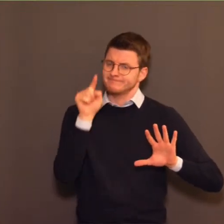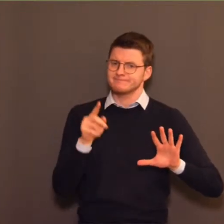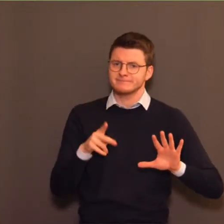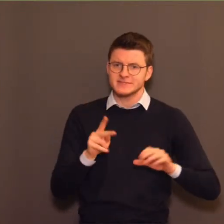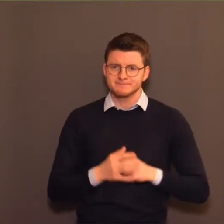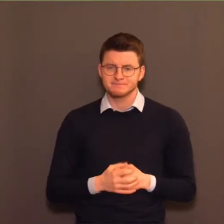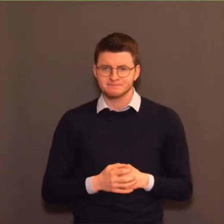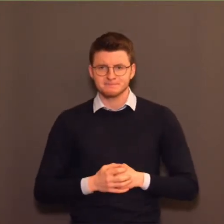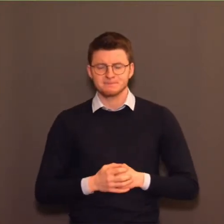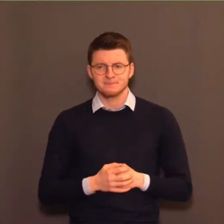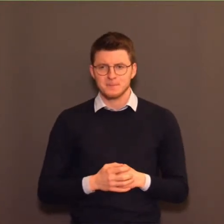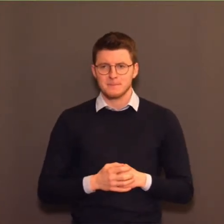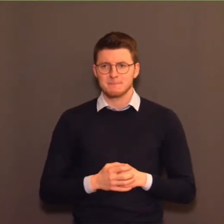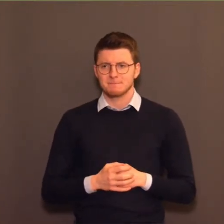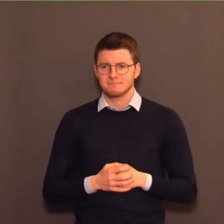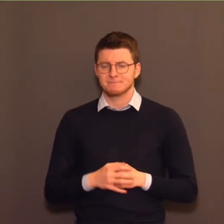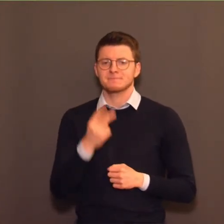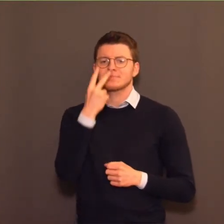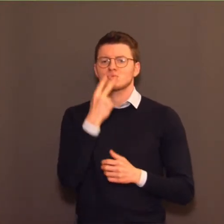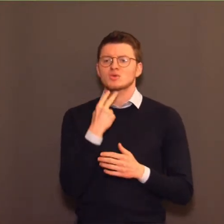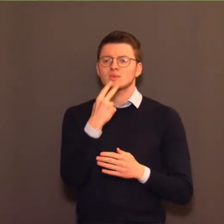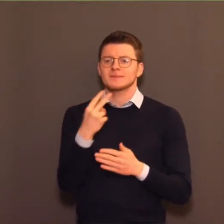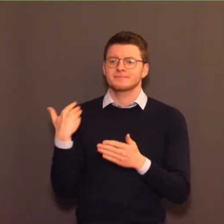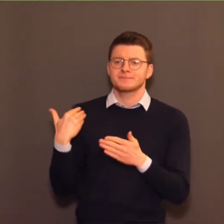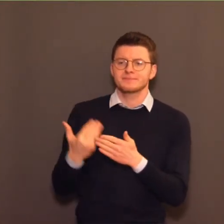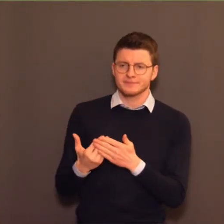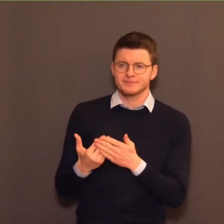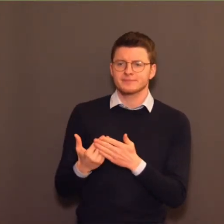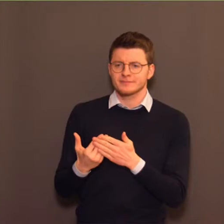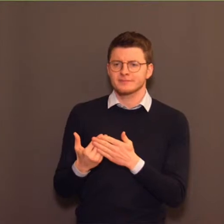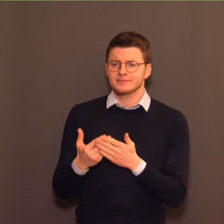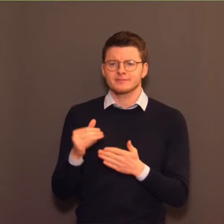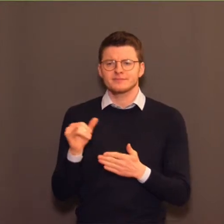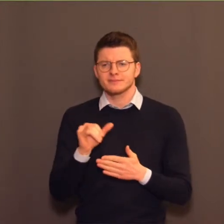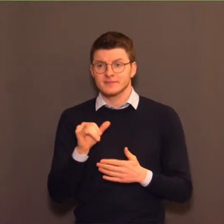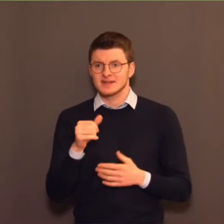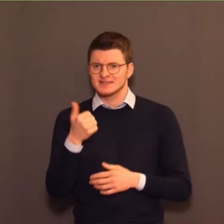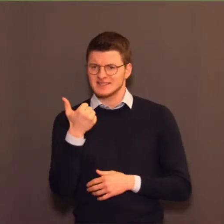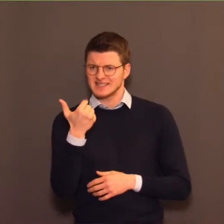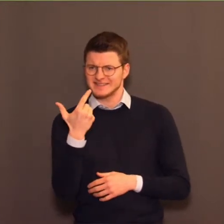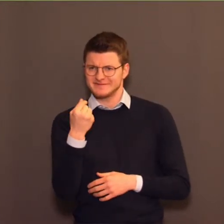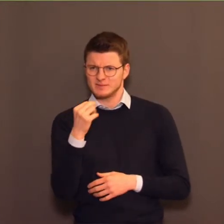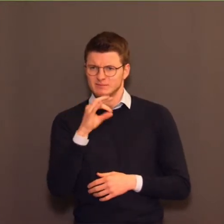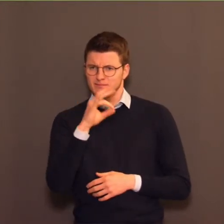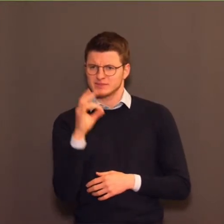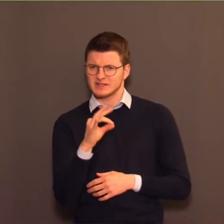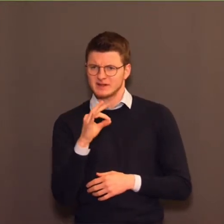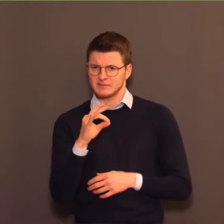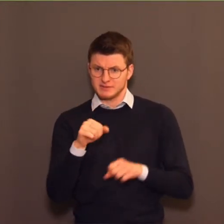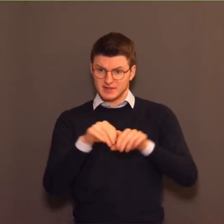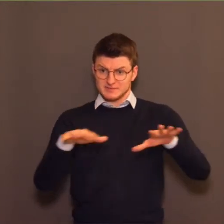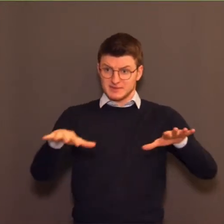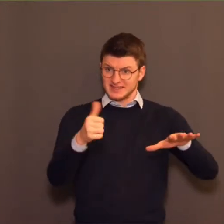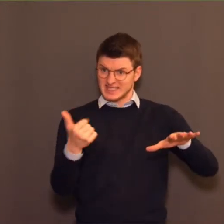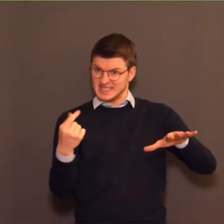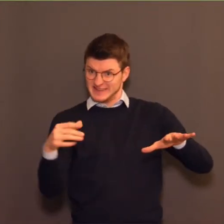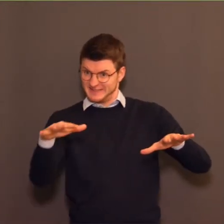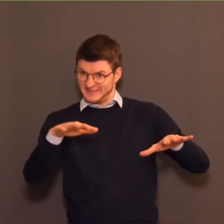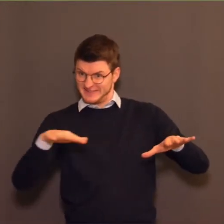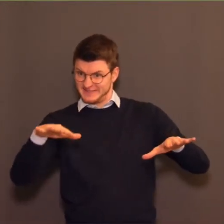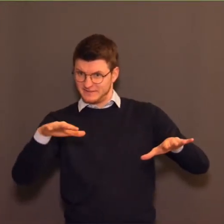De voorbije 2 weken werd 76% van de besmettingen veroorzaakt door de Britse